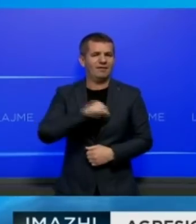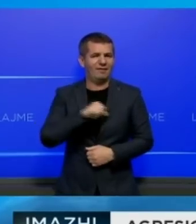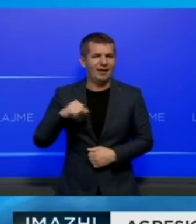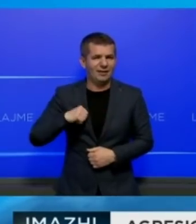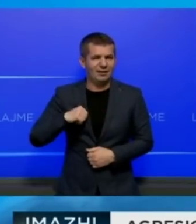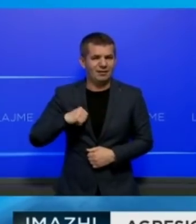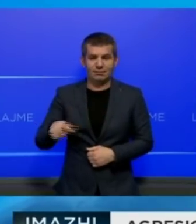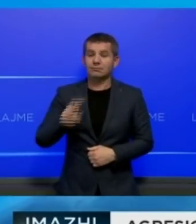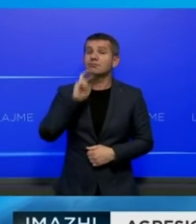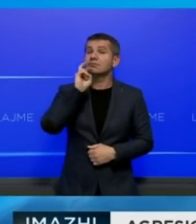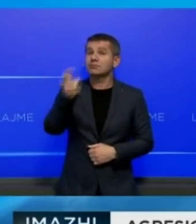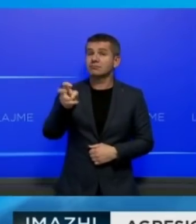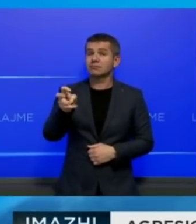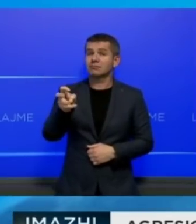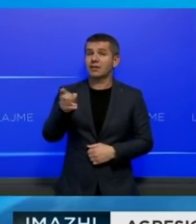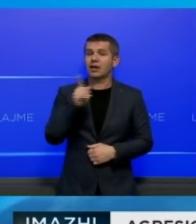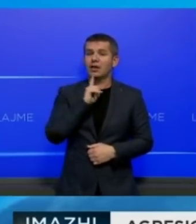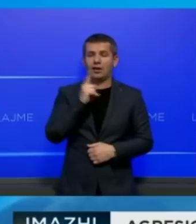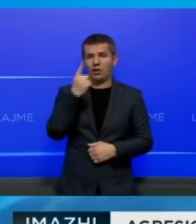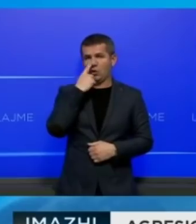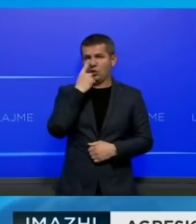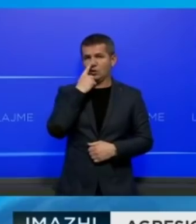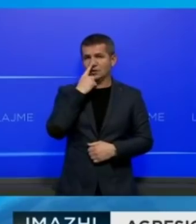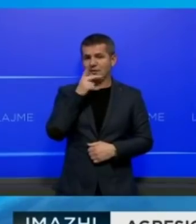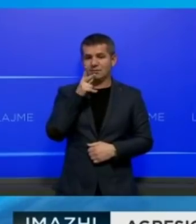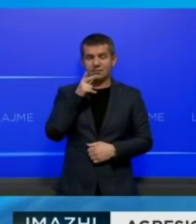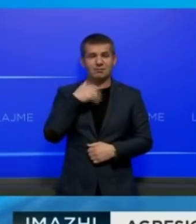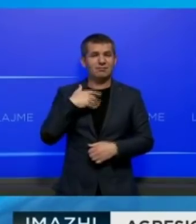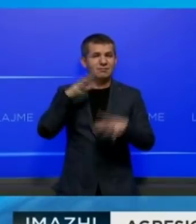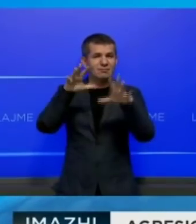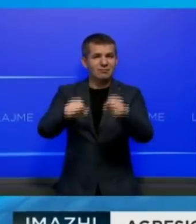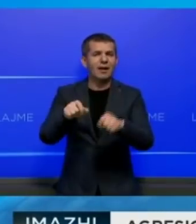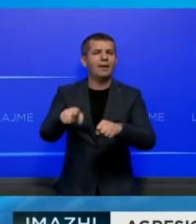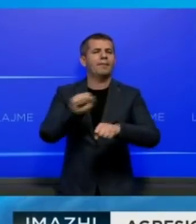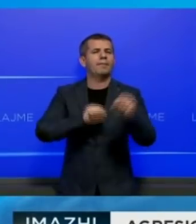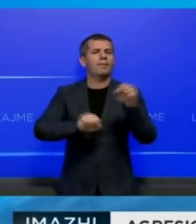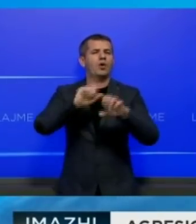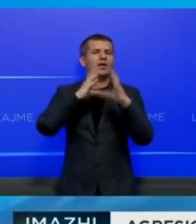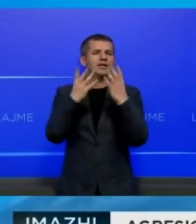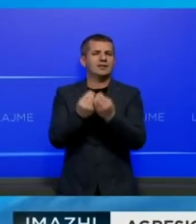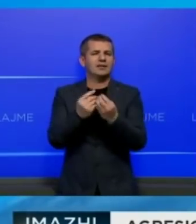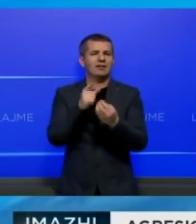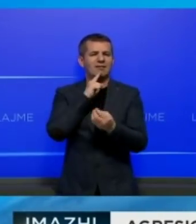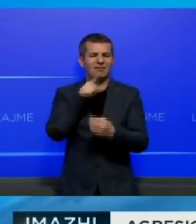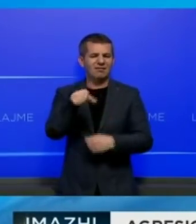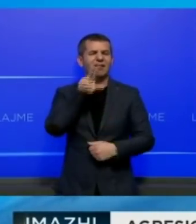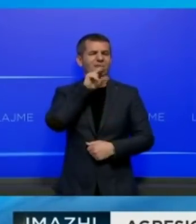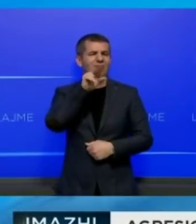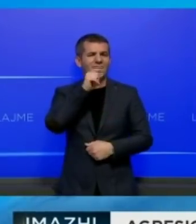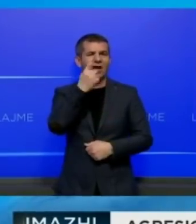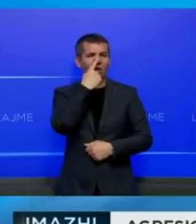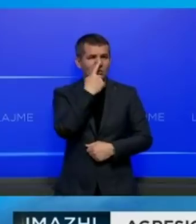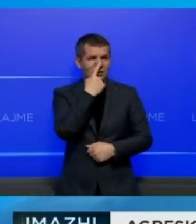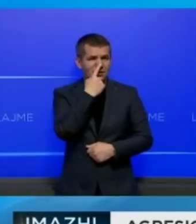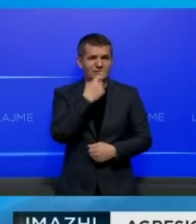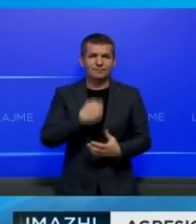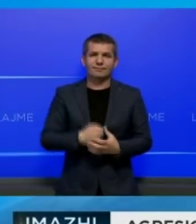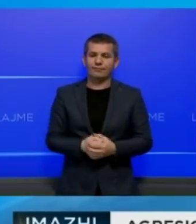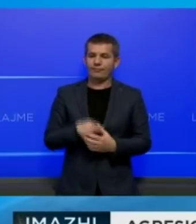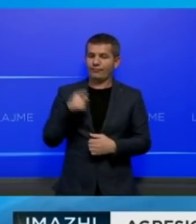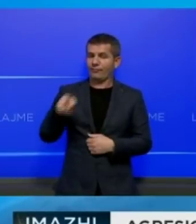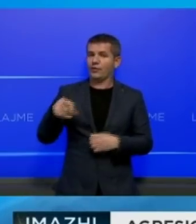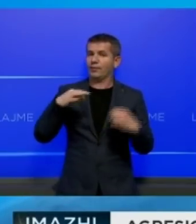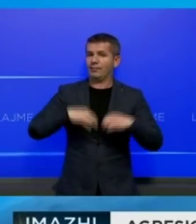jetë një referencë ndaj pretendimit të Moskës se veprimi i tyre është në mbrojtje të njerëzve që flasin rusisht në Ukrainë. Zelenski gjithashtu e